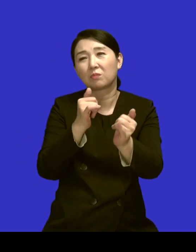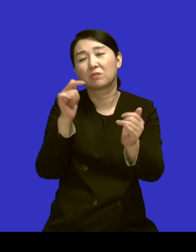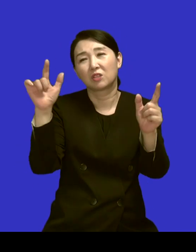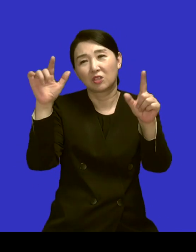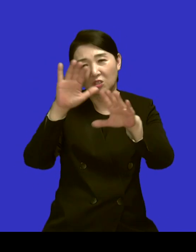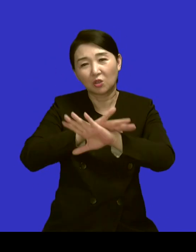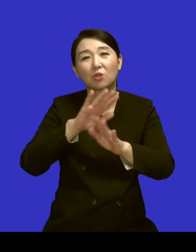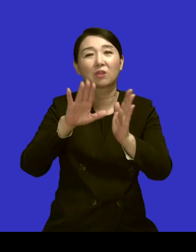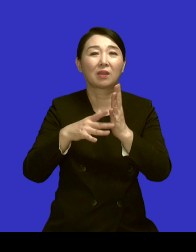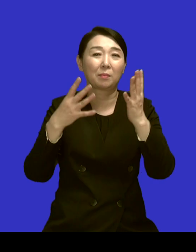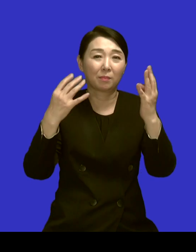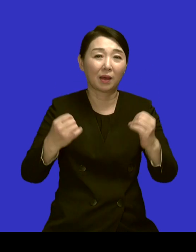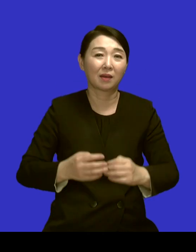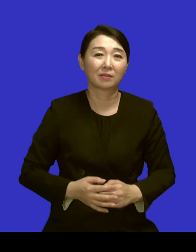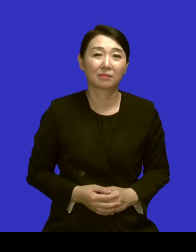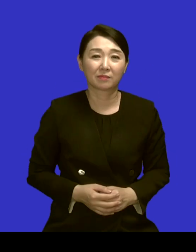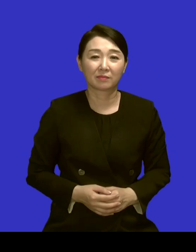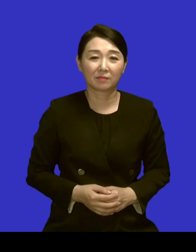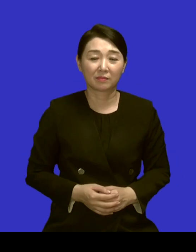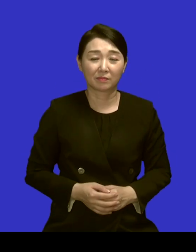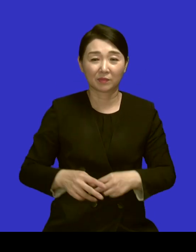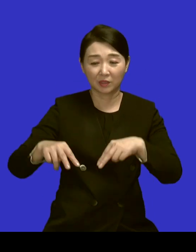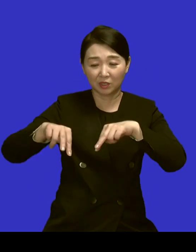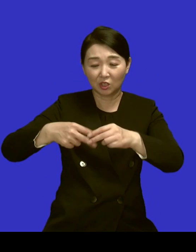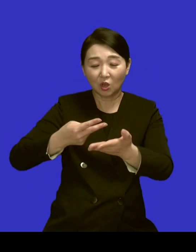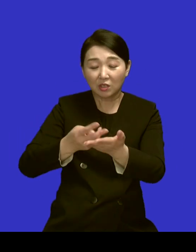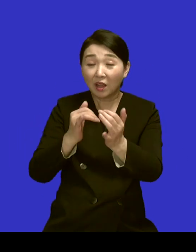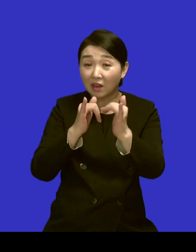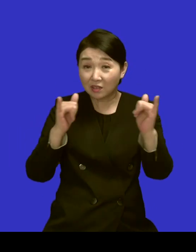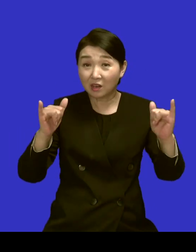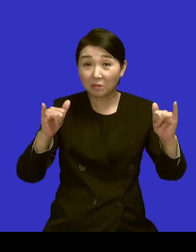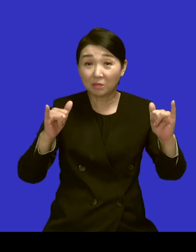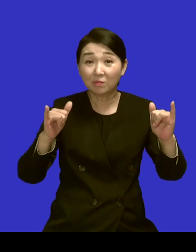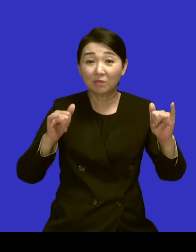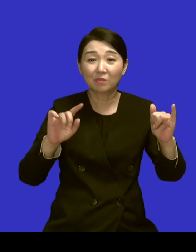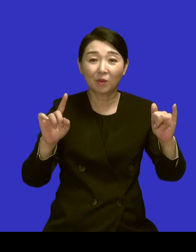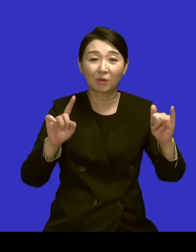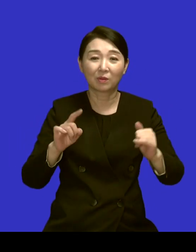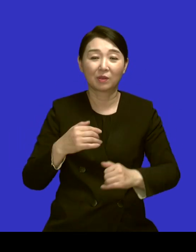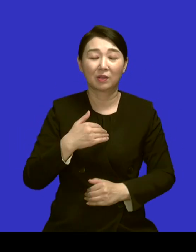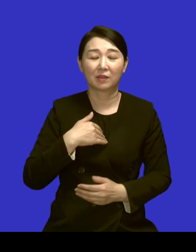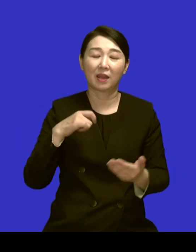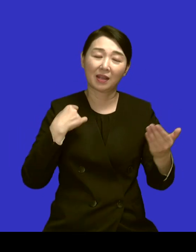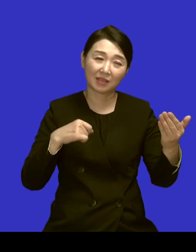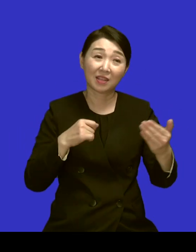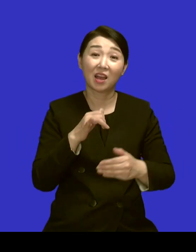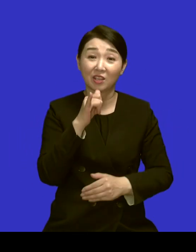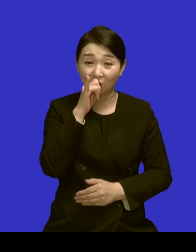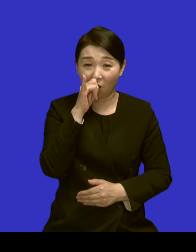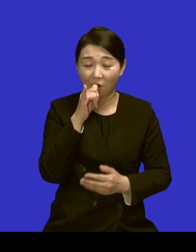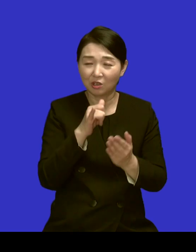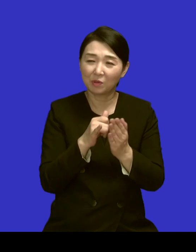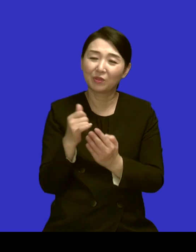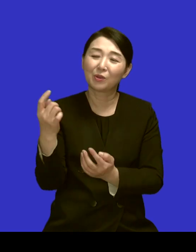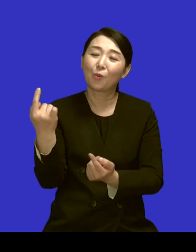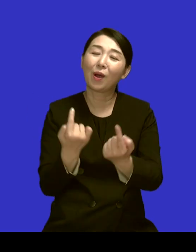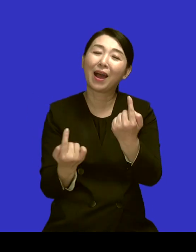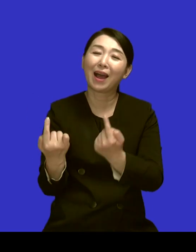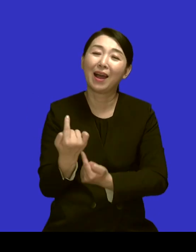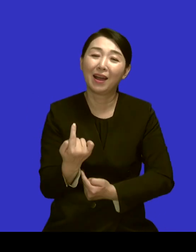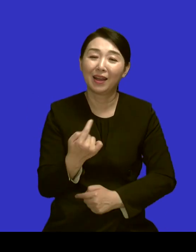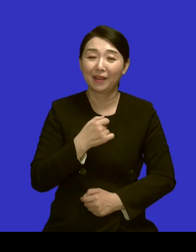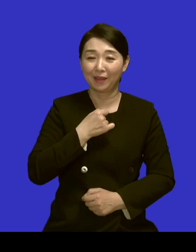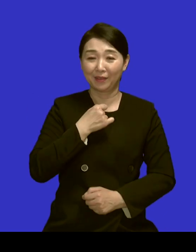있거든요. 그래요? 네, 노숙자분들이 이렇게 늘 제가 찬양하고 있으면 이렇게 오셔갖고